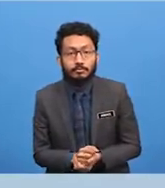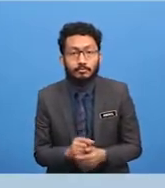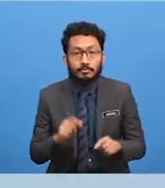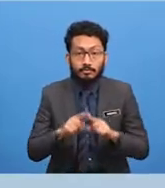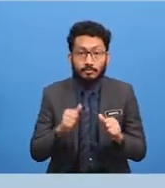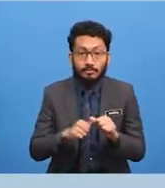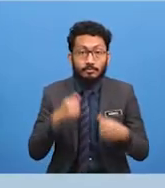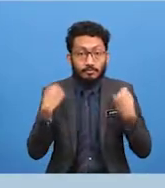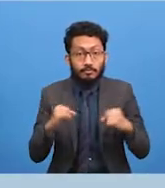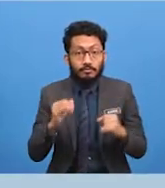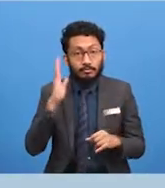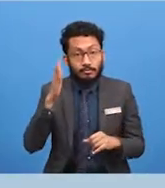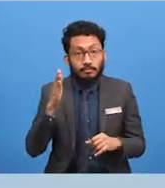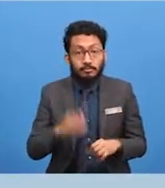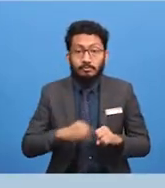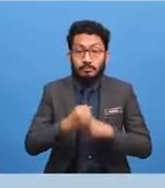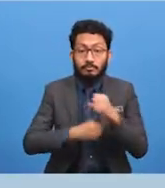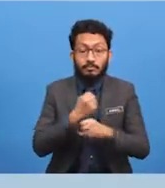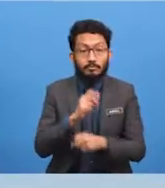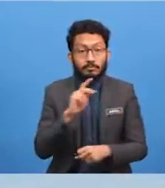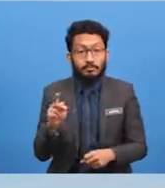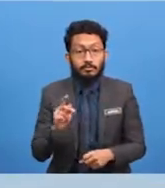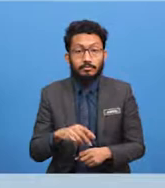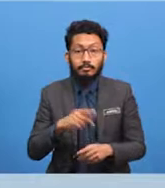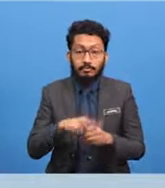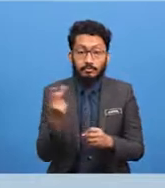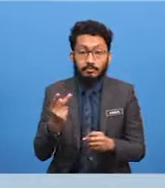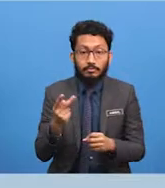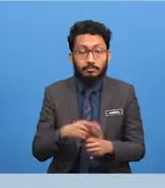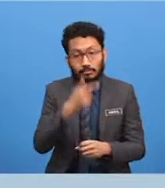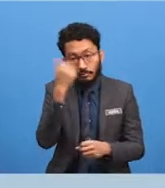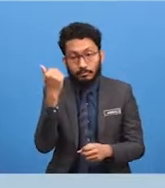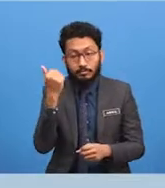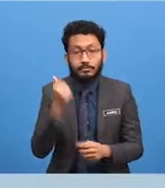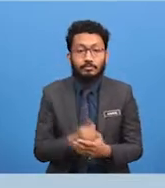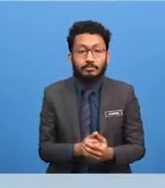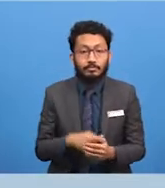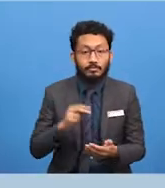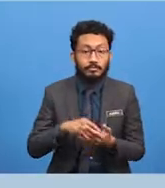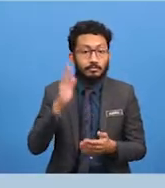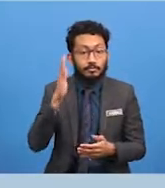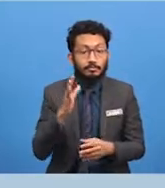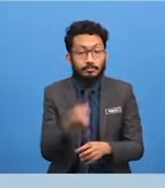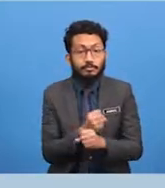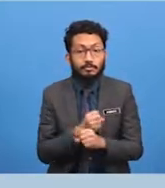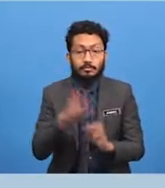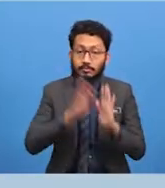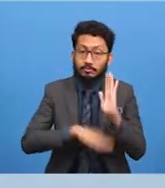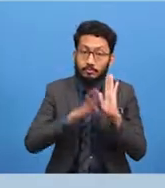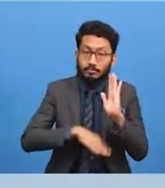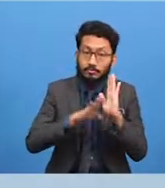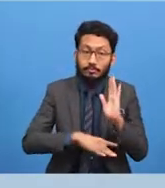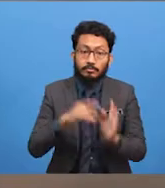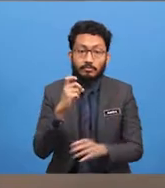jualan akan meningkatkan pengeluaran. Justru itu, ini akan dapat mengurangkan kos